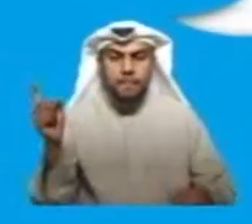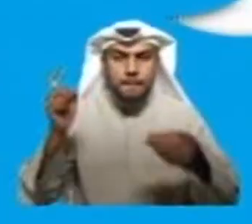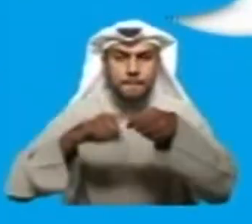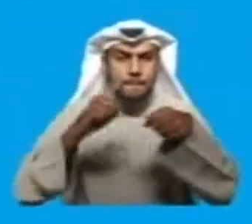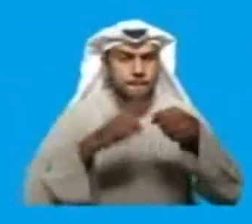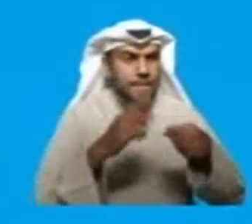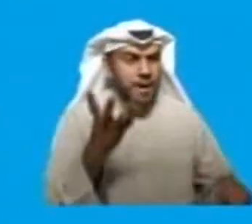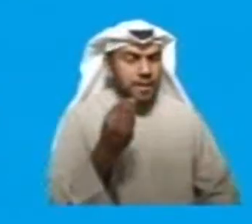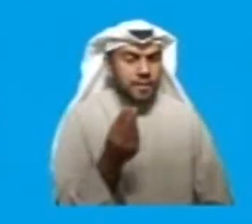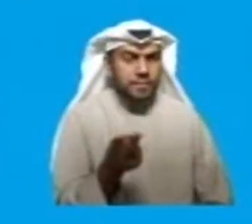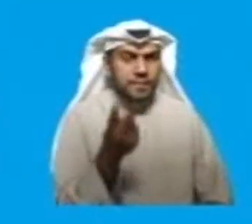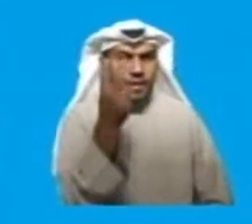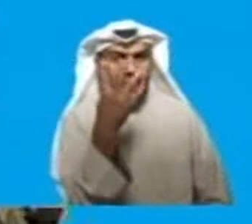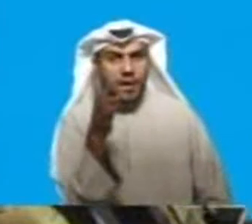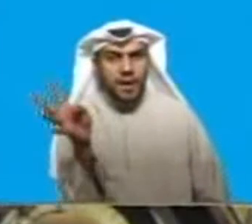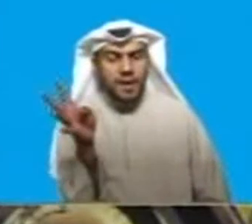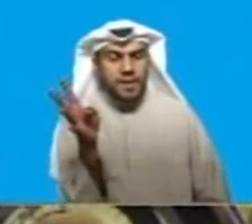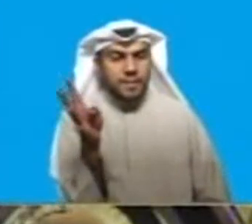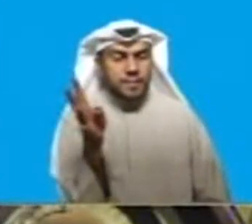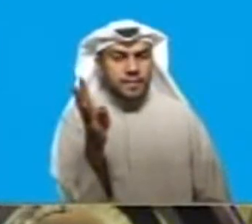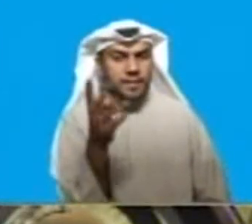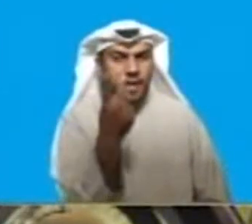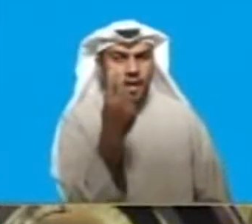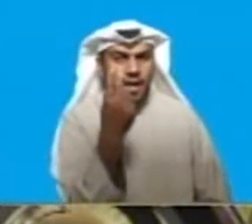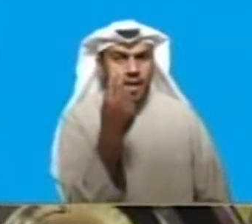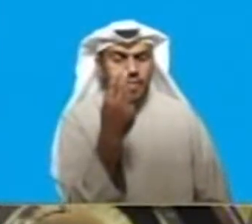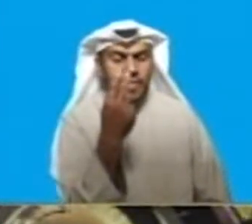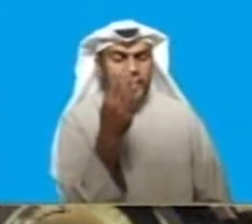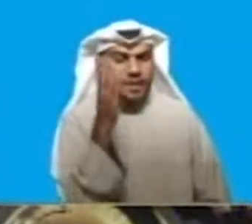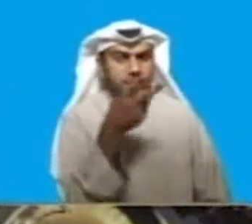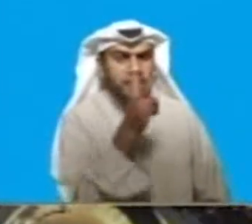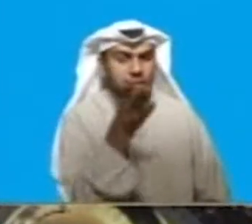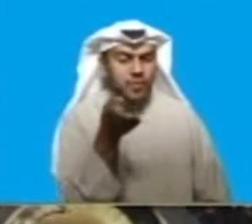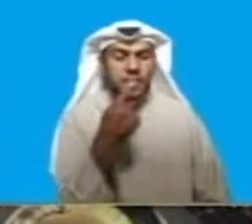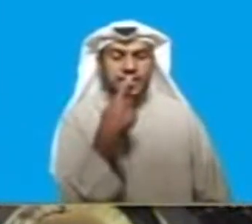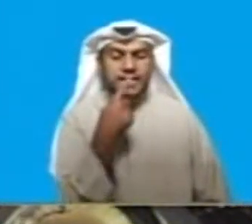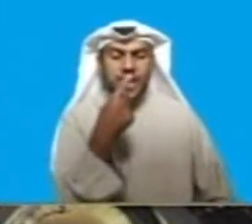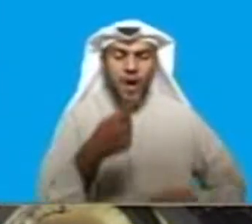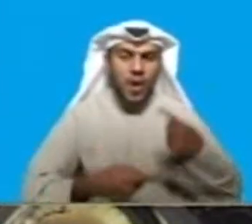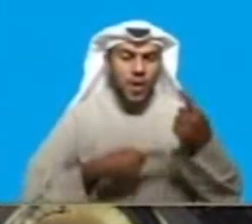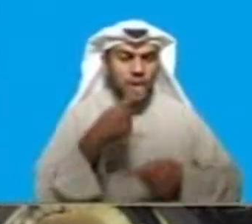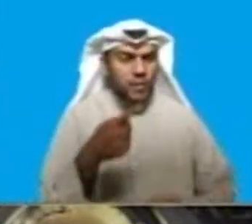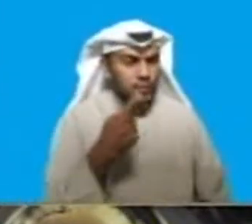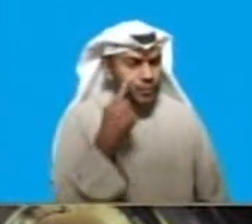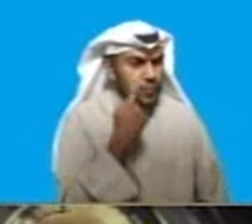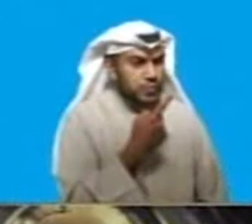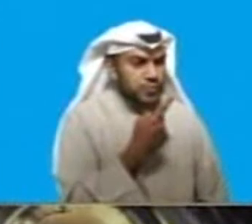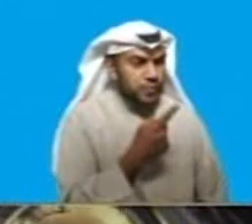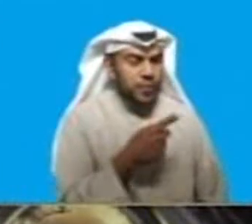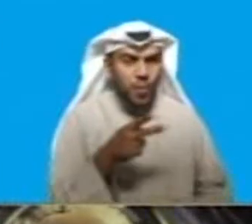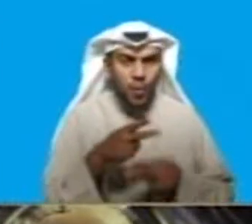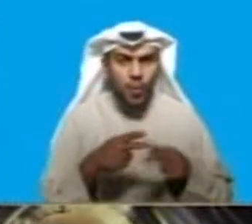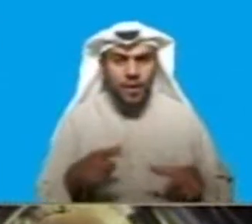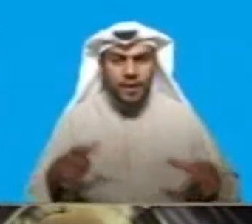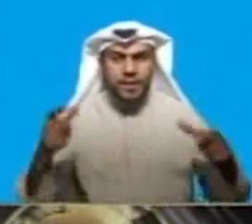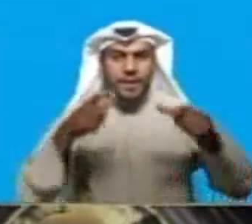الذكرى 47 للعيد الوطني الذي يصادف 2 شهر ديسمبر من كل عام. المغردون تداولوا صورا تظهر أبراج الكويت